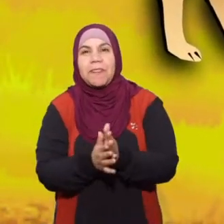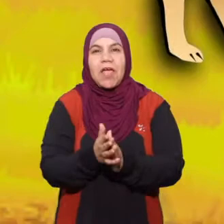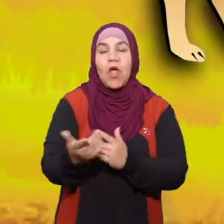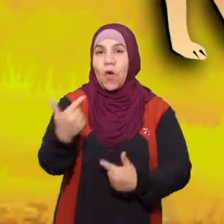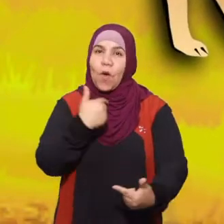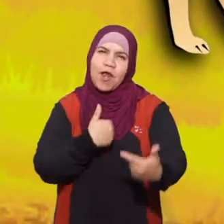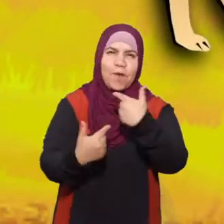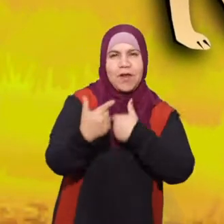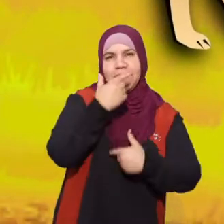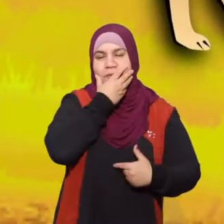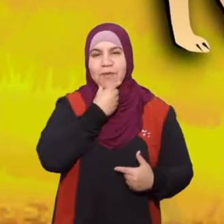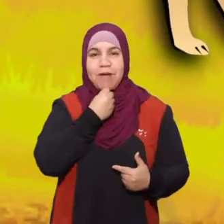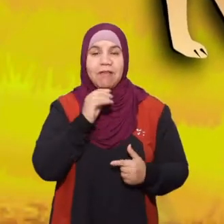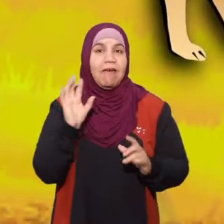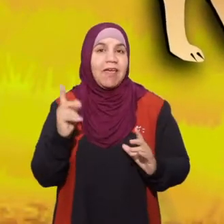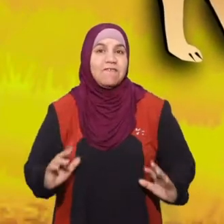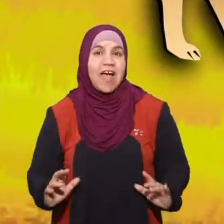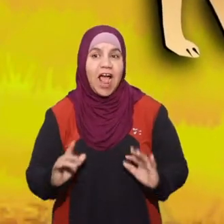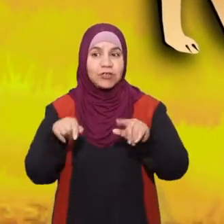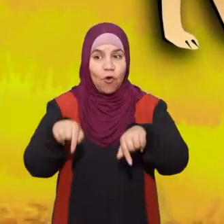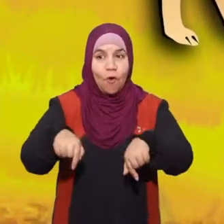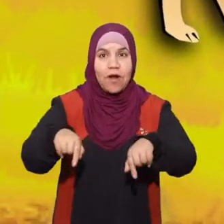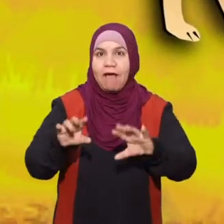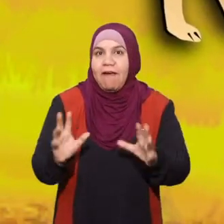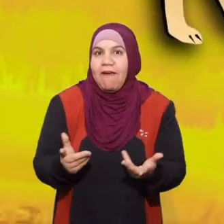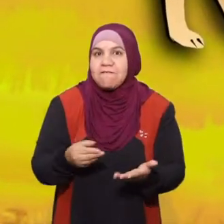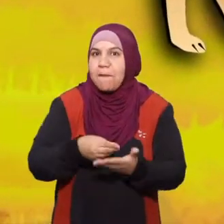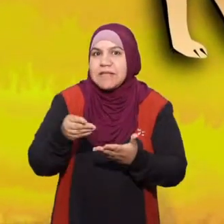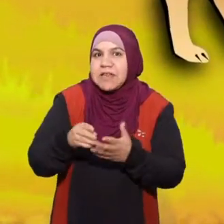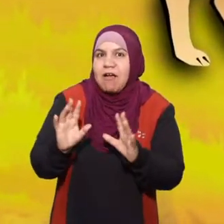لكن قل لي كيف هو العيش هنا؟